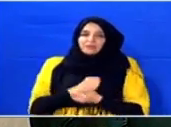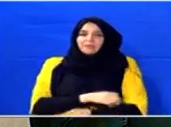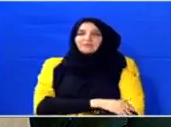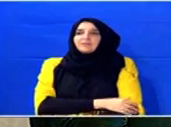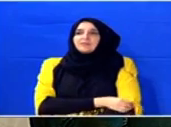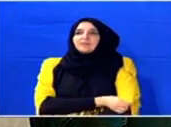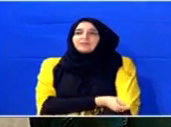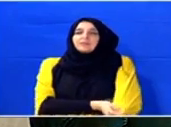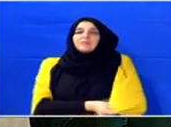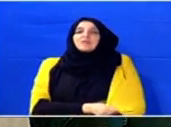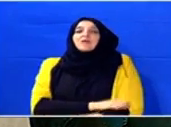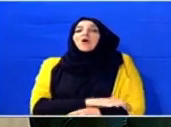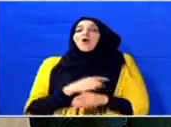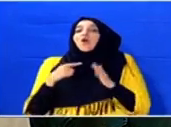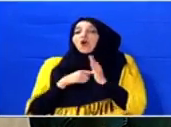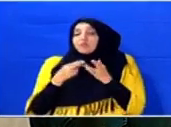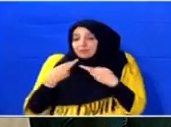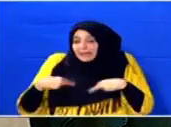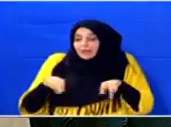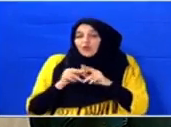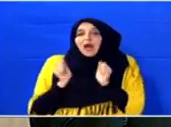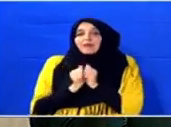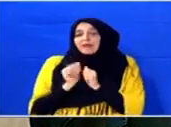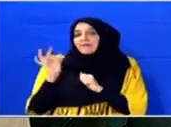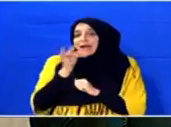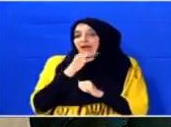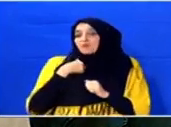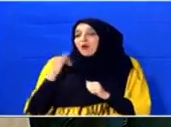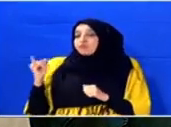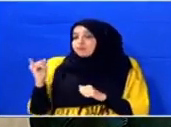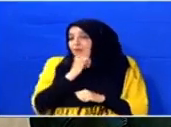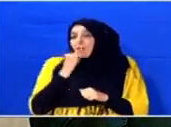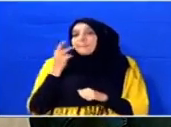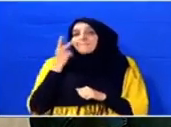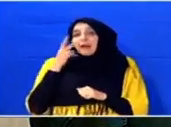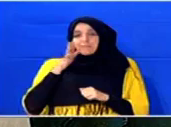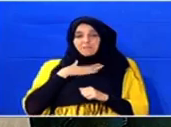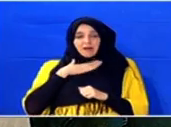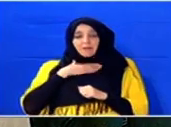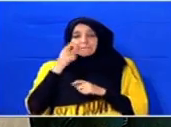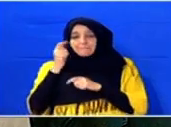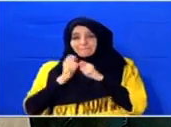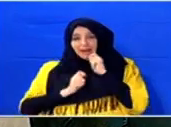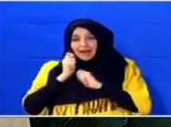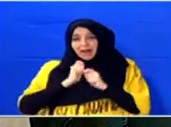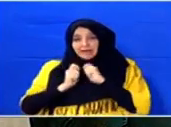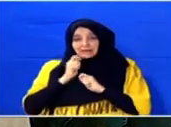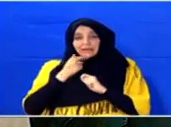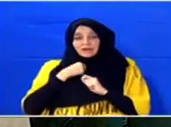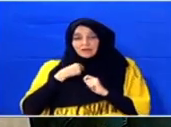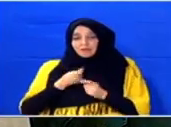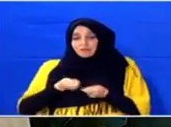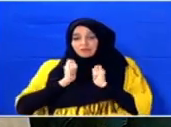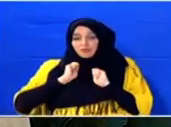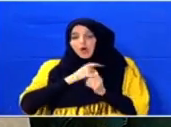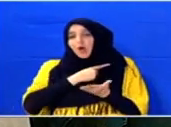يعني كيف اجتمع مع خاوتك تقول لهم باللي بابا سلفني اقراني